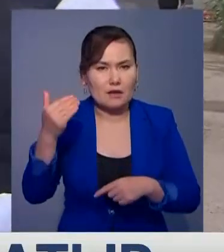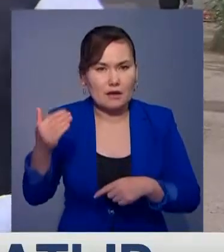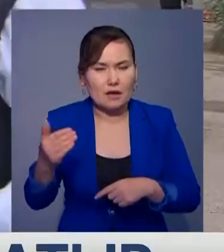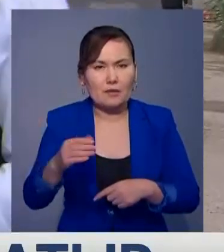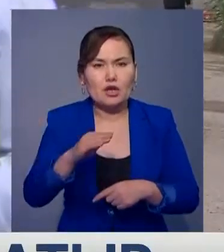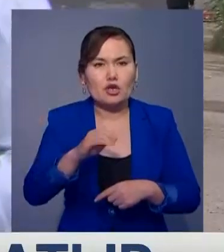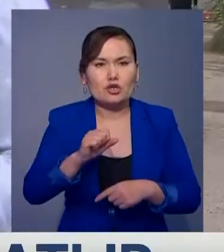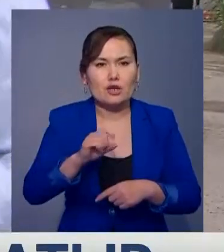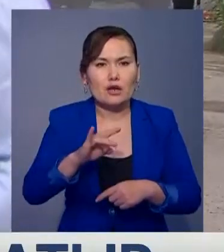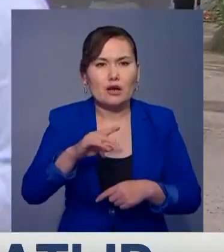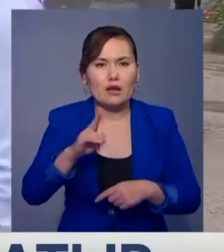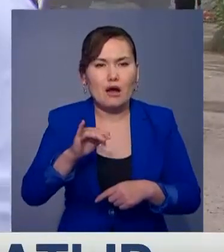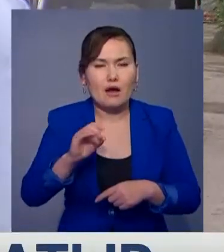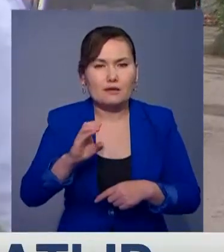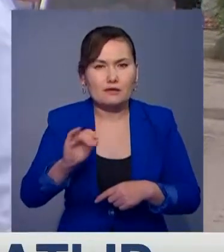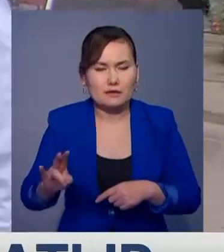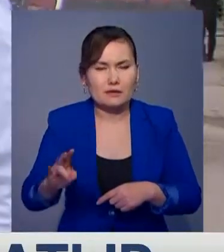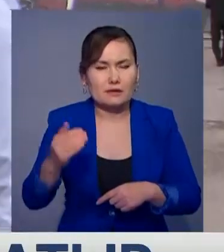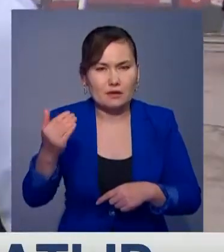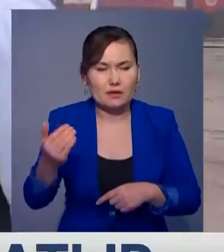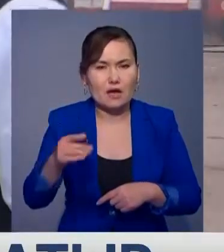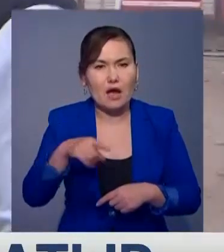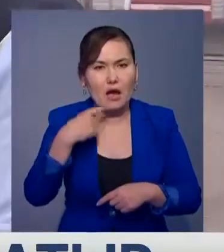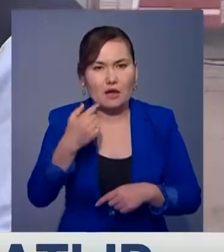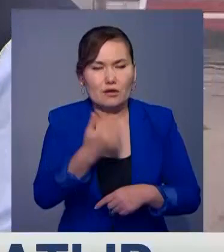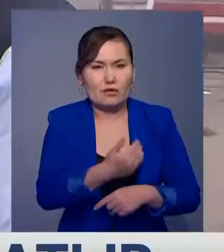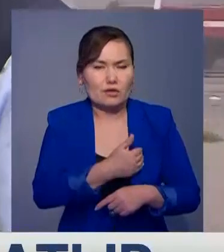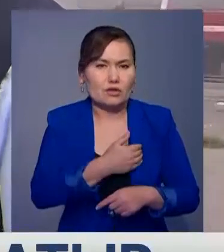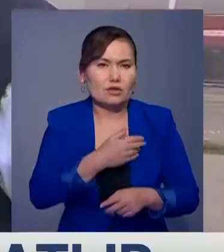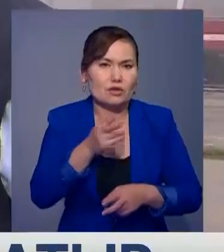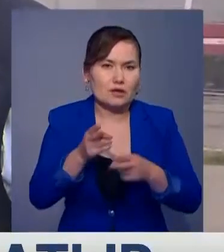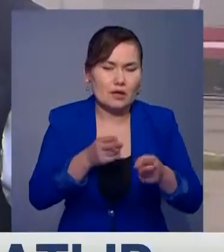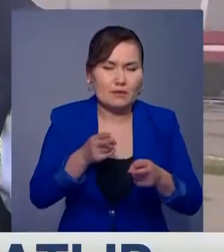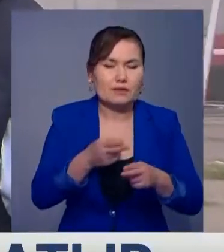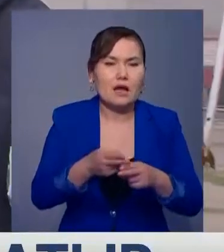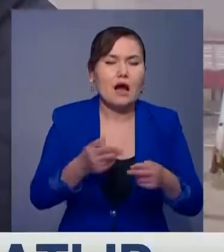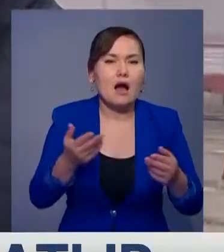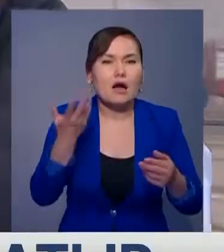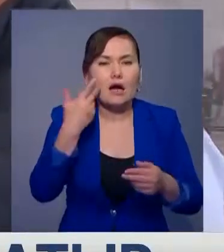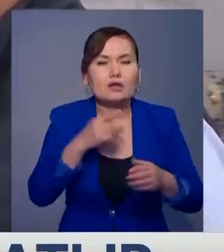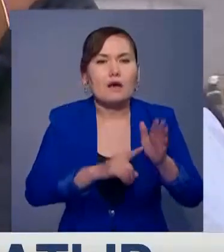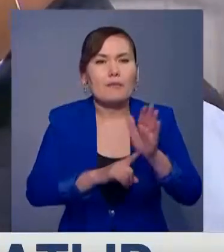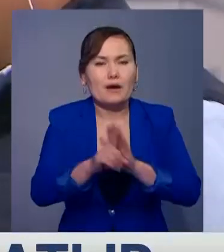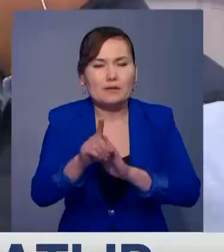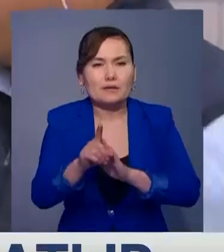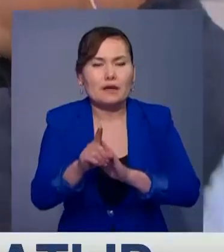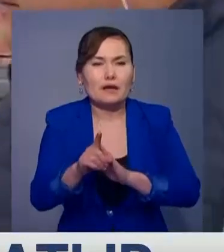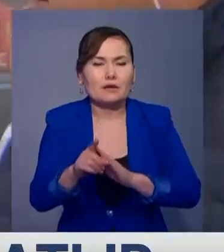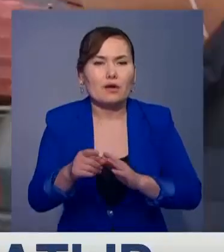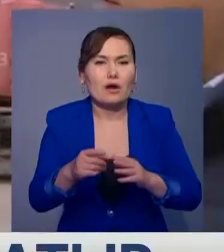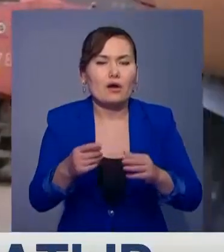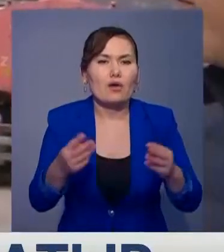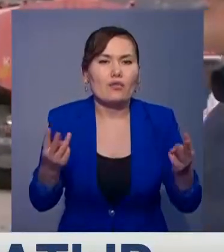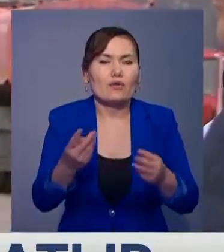Жарылқасын бауырымыз тұр. Ал Жарылқасын, айтыңызшы, мына қашан басталды, неден басталды бұл өрт, қандай болжамдар бар?